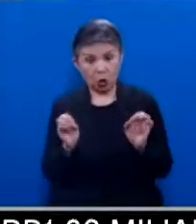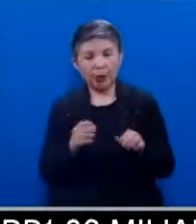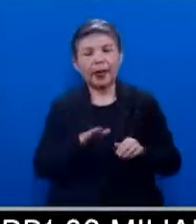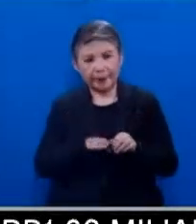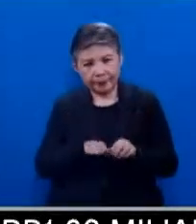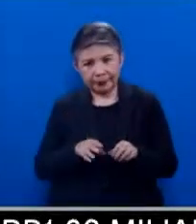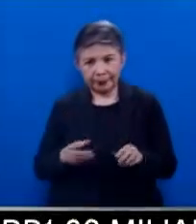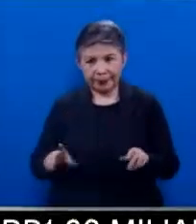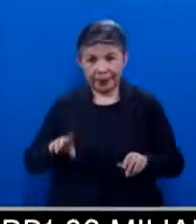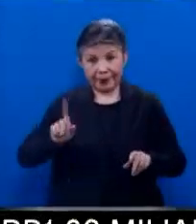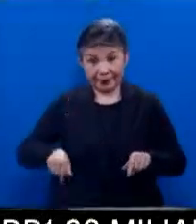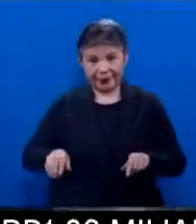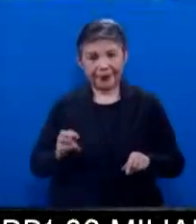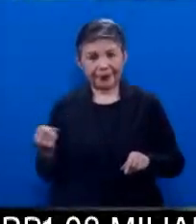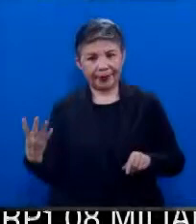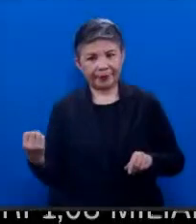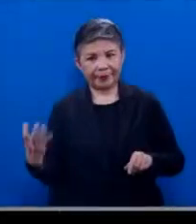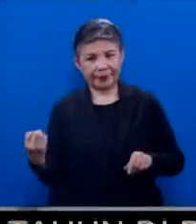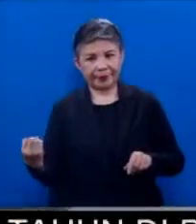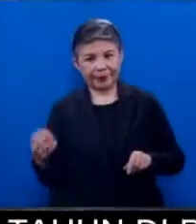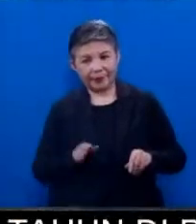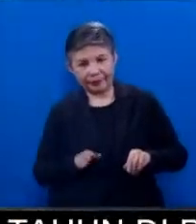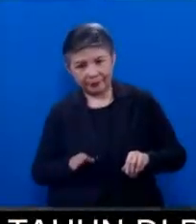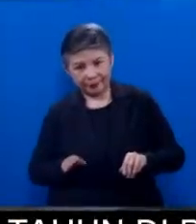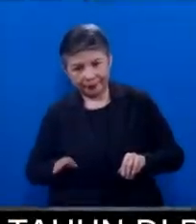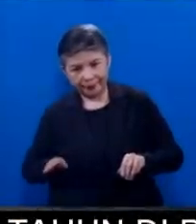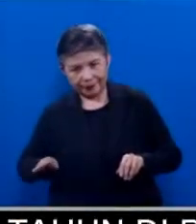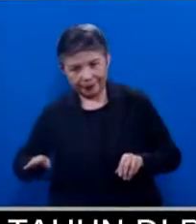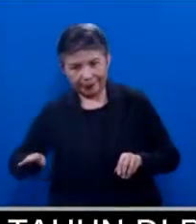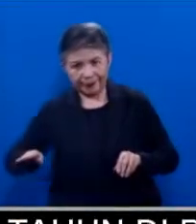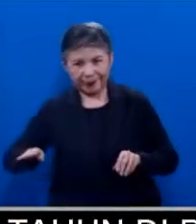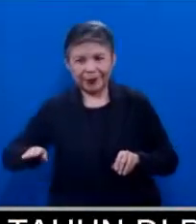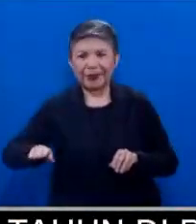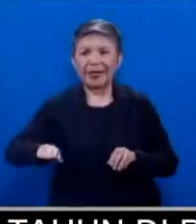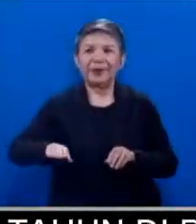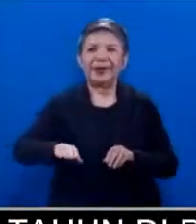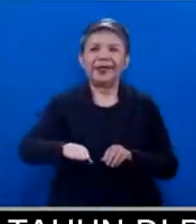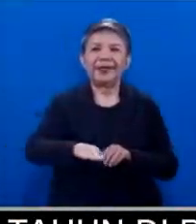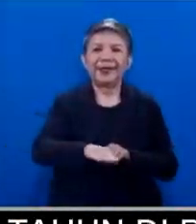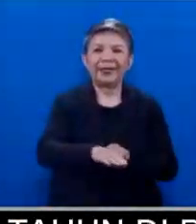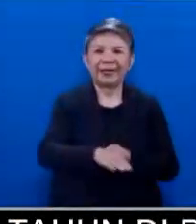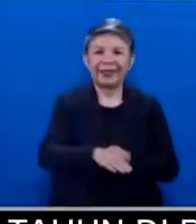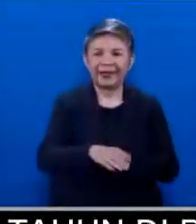kita nyalakan lampu sen. Setelah itu tunggu jeda sekitar 2 detik, baru kita mendahului